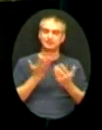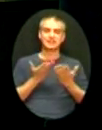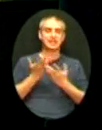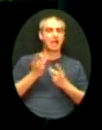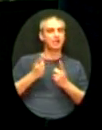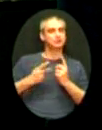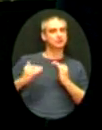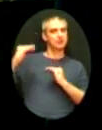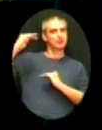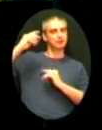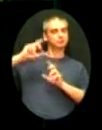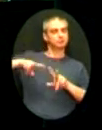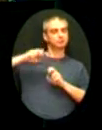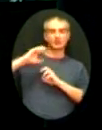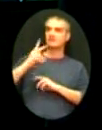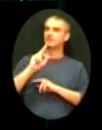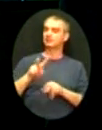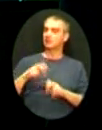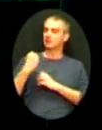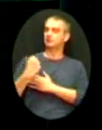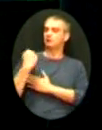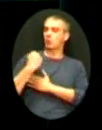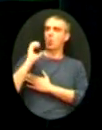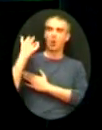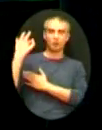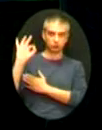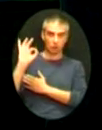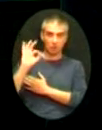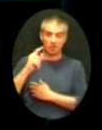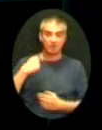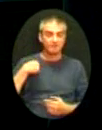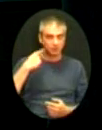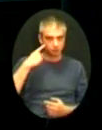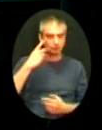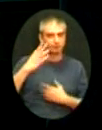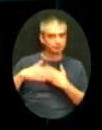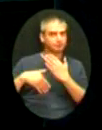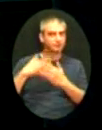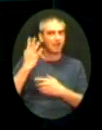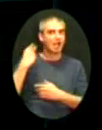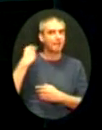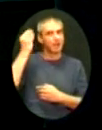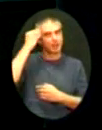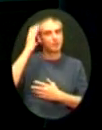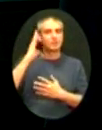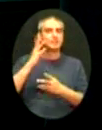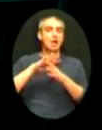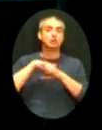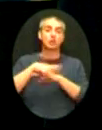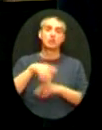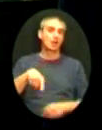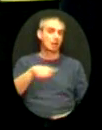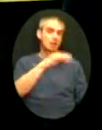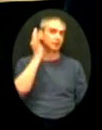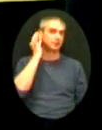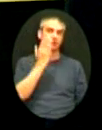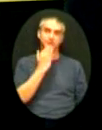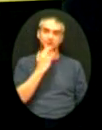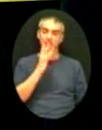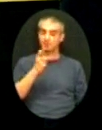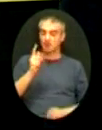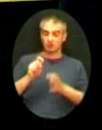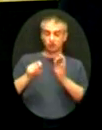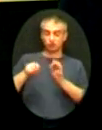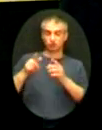מרות, מה זה ניצול לרעה של יחסי כוח, ואני חושבת שיקח לנו הרבה זמן ללמוד ולהבין מה ההשלכות של זה אנשים בישראל. אני חושבת שמה שהשופט